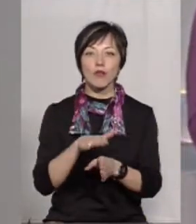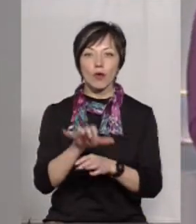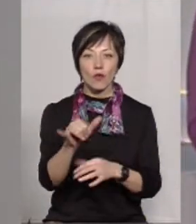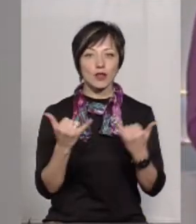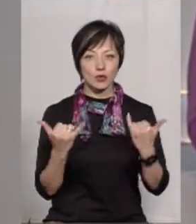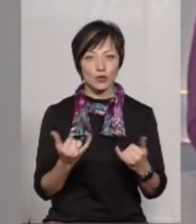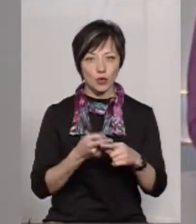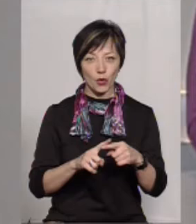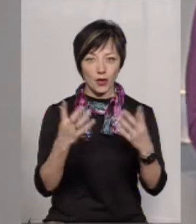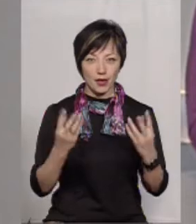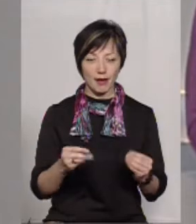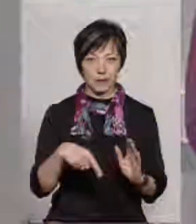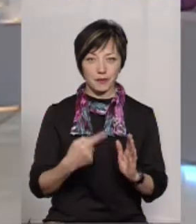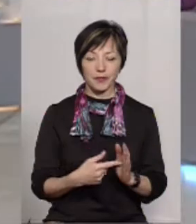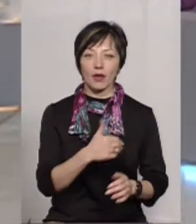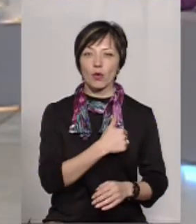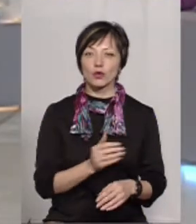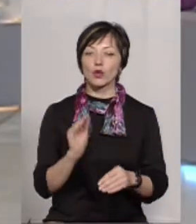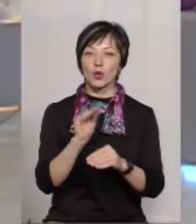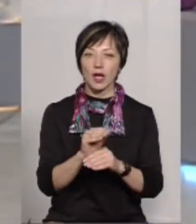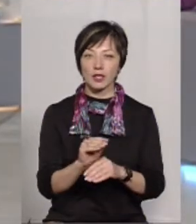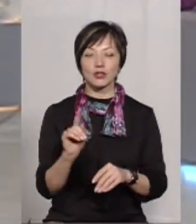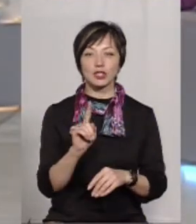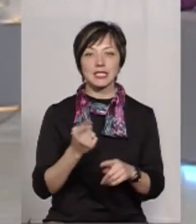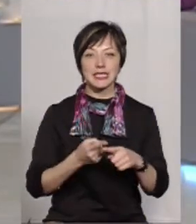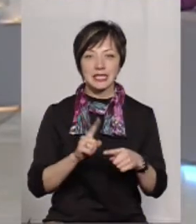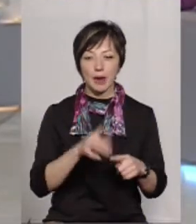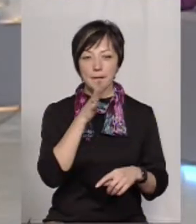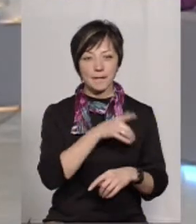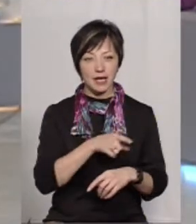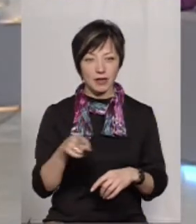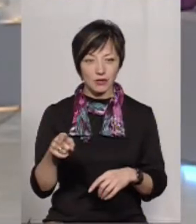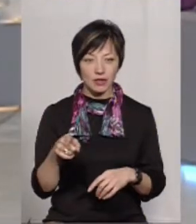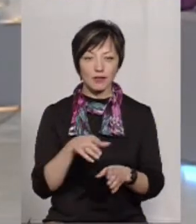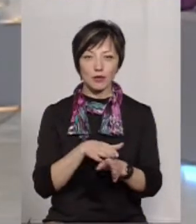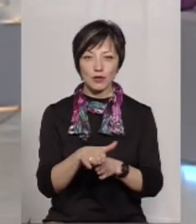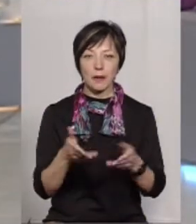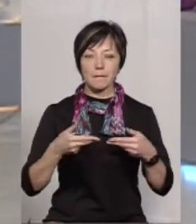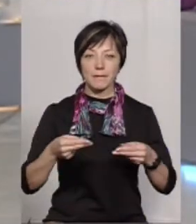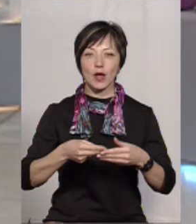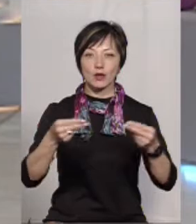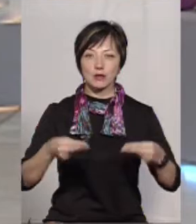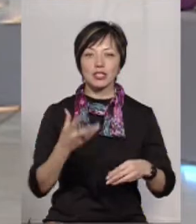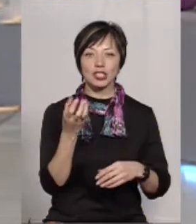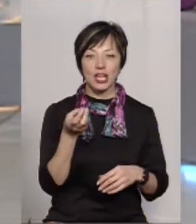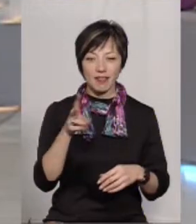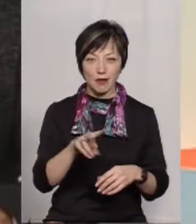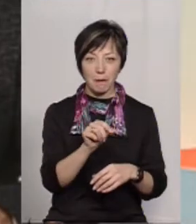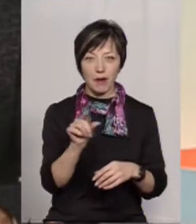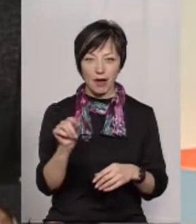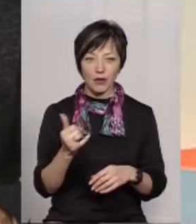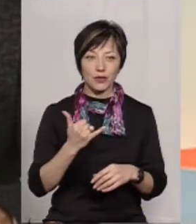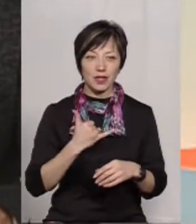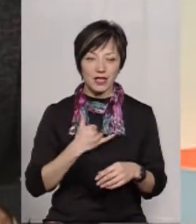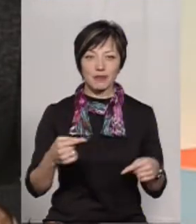відбувалося у вас цього дня? Ну, я хочу додати, що за цей період часу, який відбувся, ми розписали ще 2 пари, тому